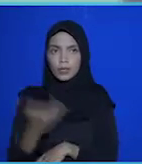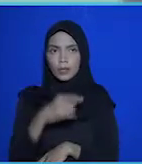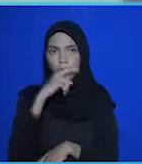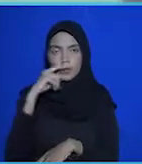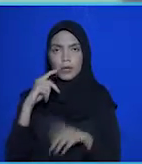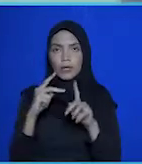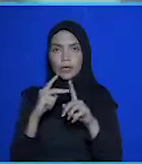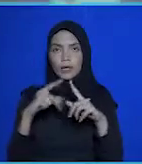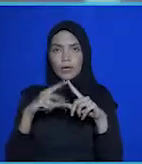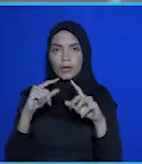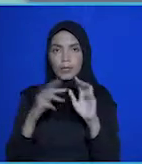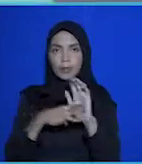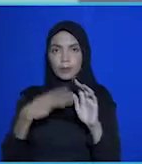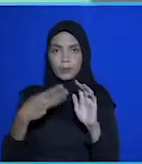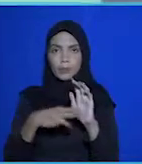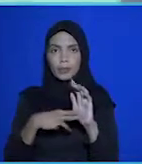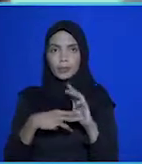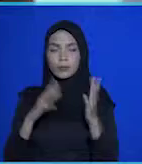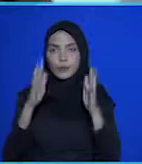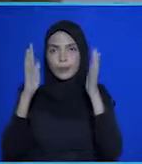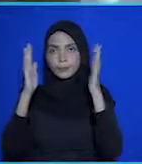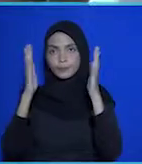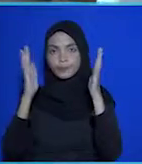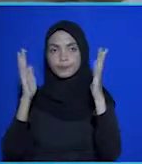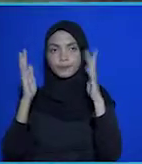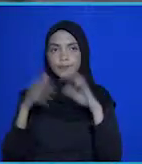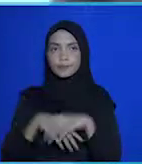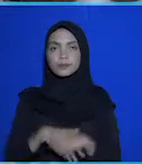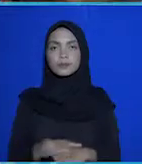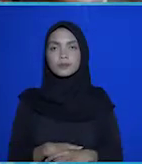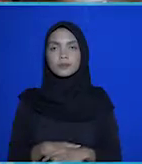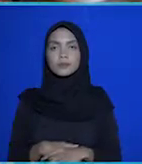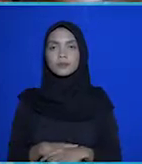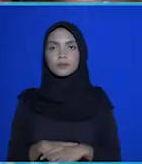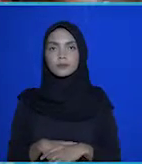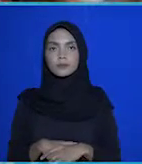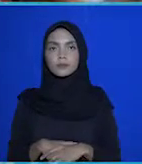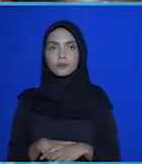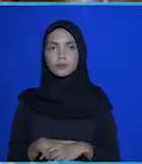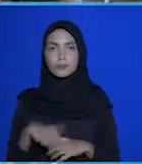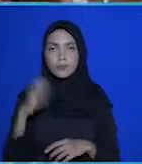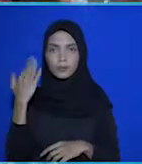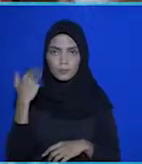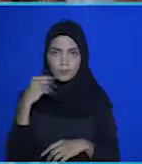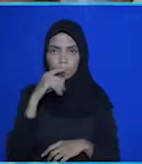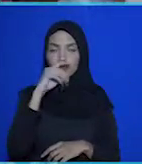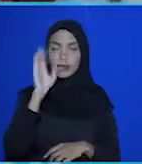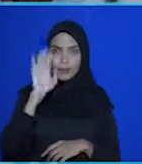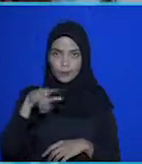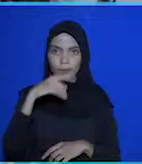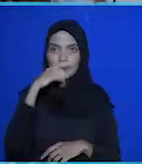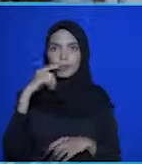Ya, kita berikan tepuk tangan pada narasumber kita. Pak Harmen nanti akan menjelaskan lebih jauh